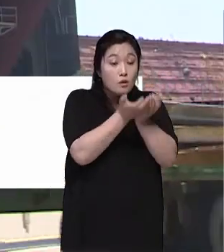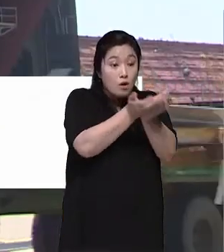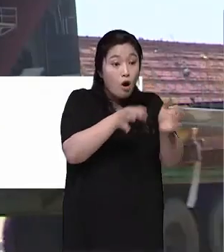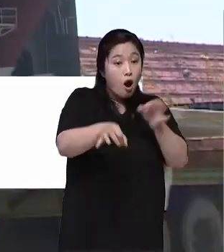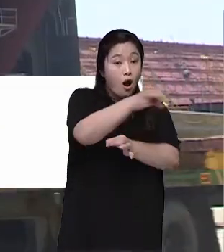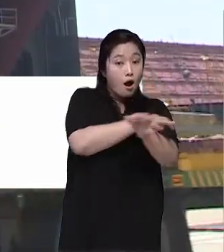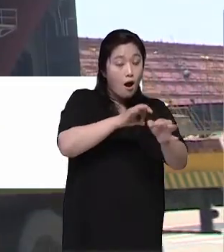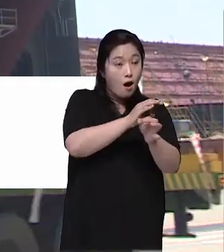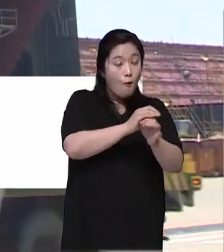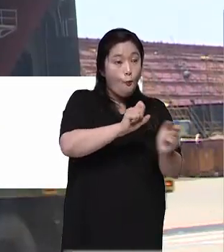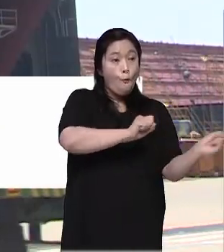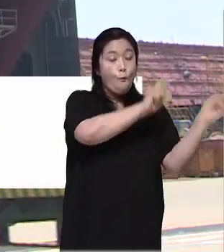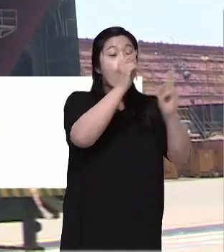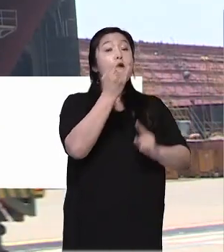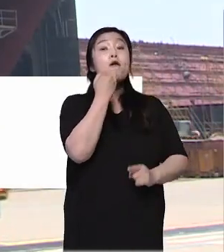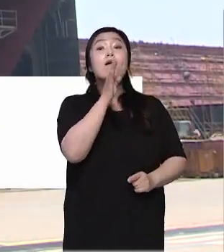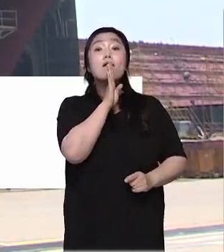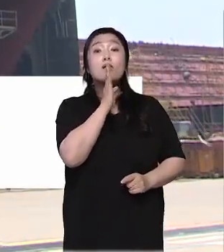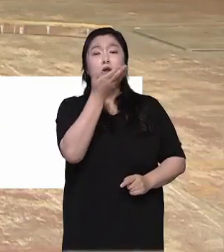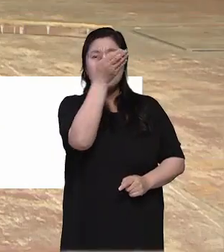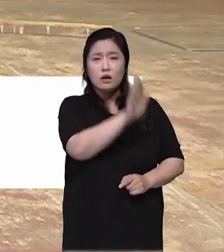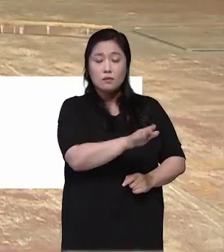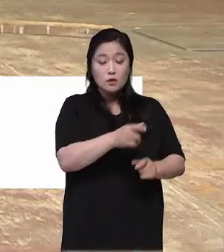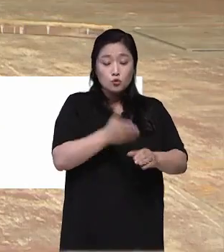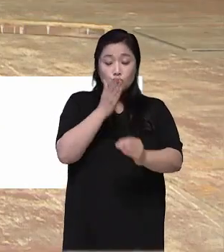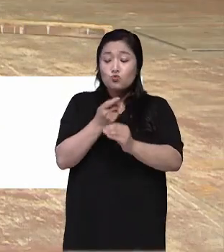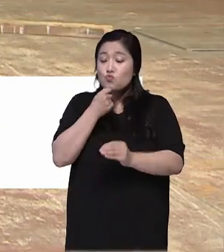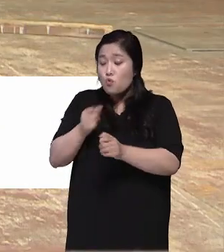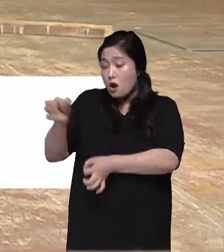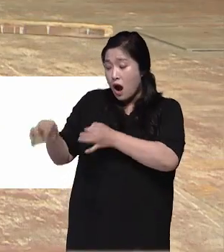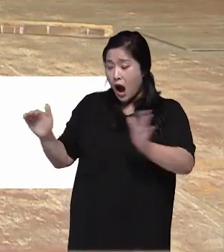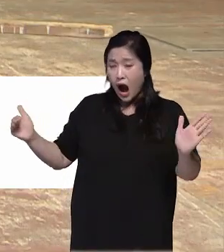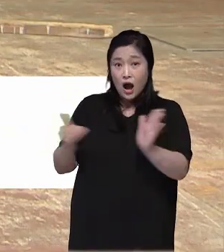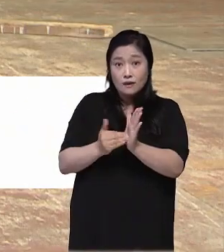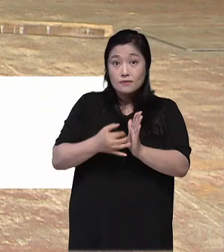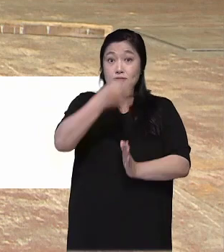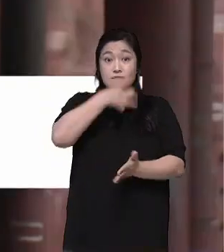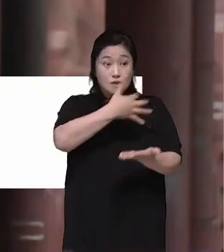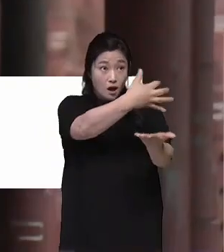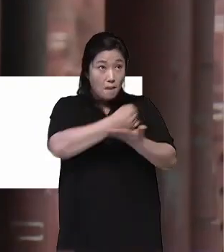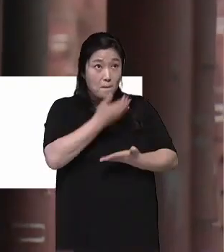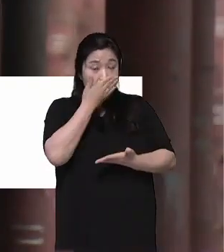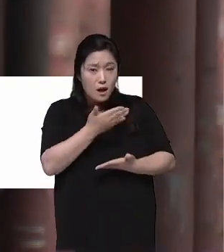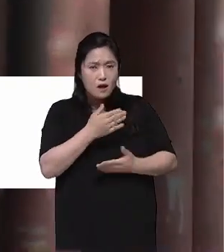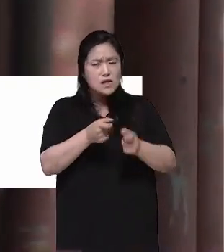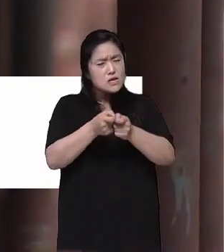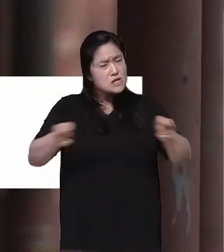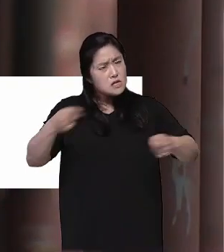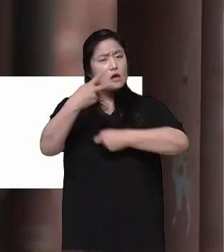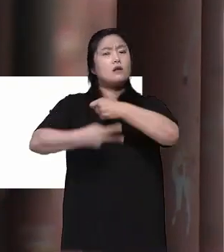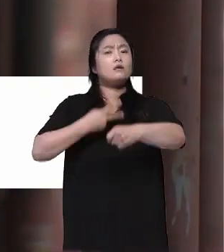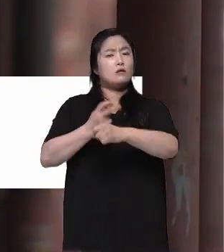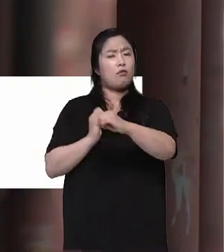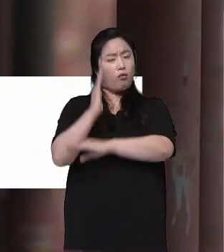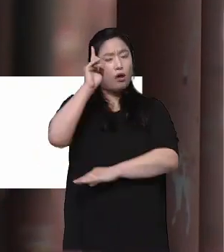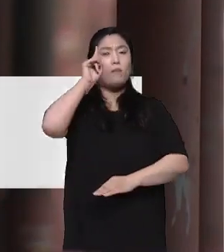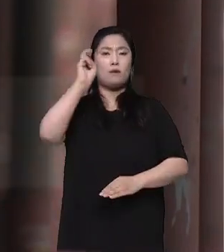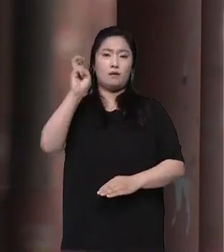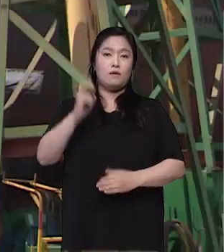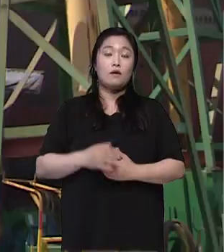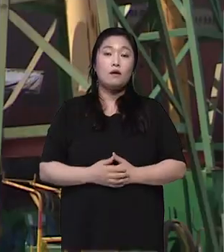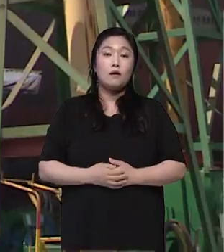경기가 반등하는 분위기로 돌아섰지만 중소 하청업체까지의 낙수 효과는 길게는 2년 이상 걸리기